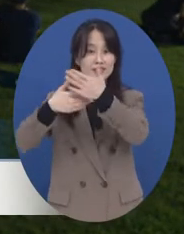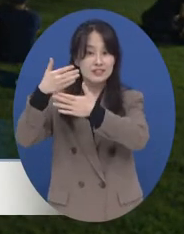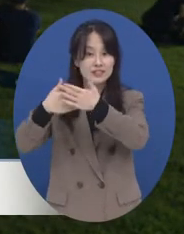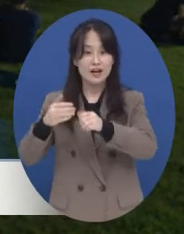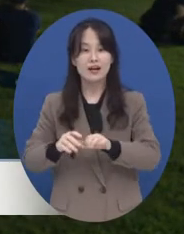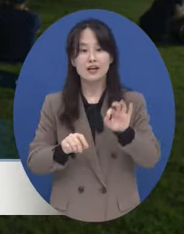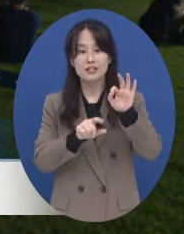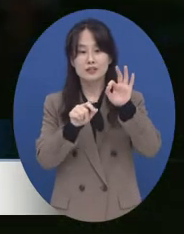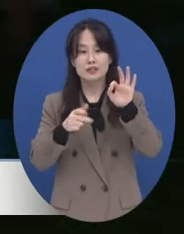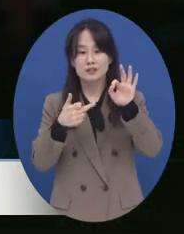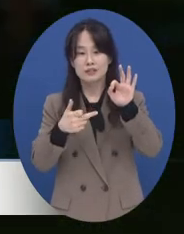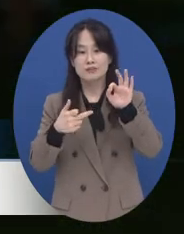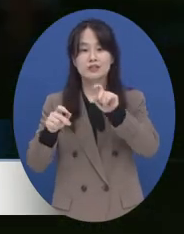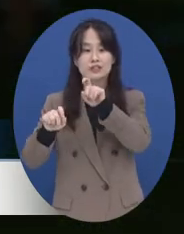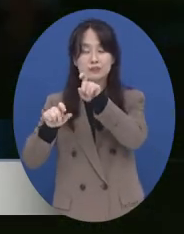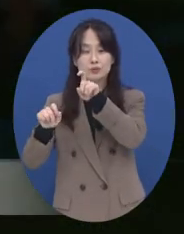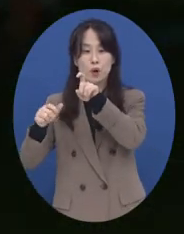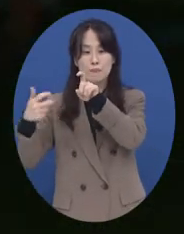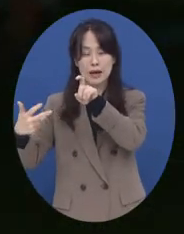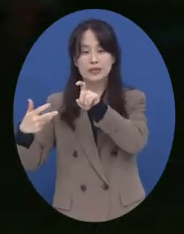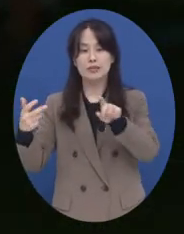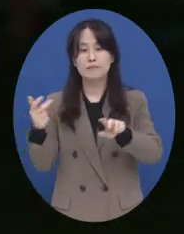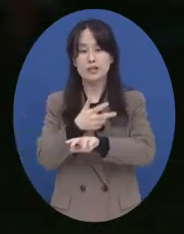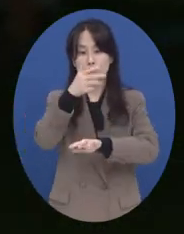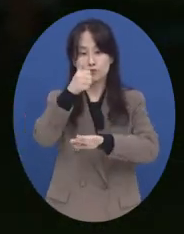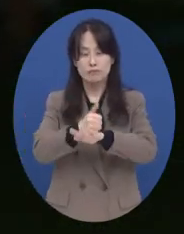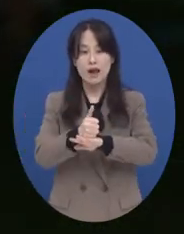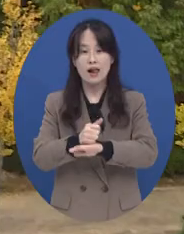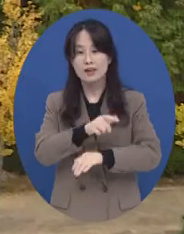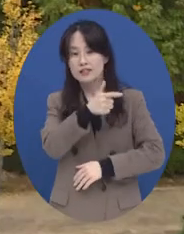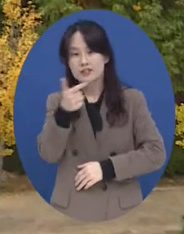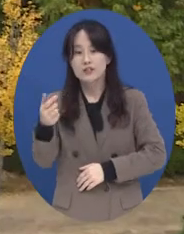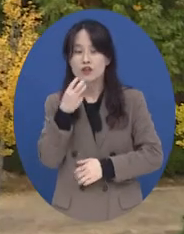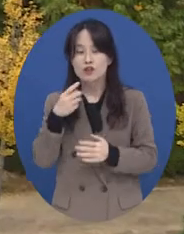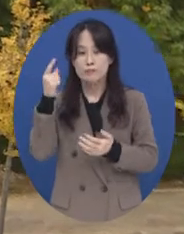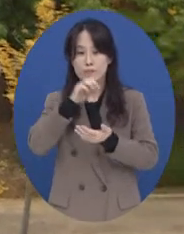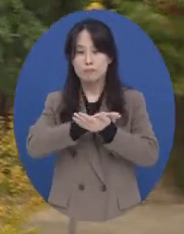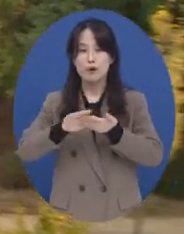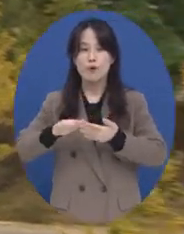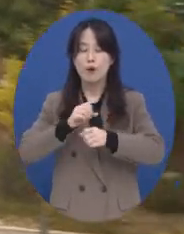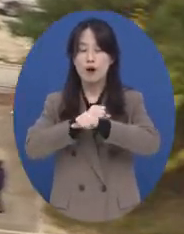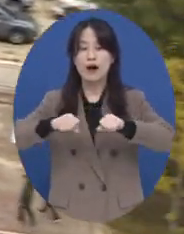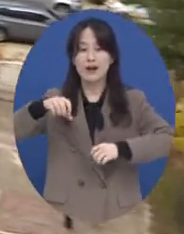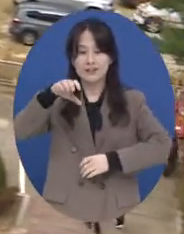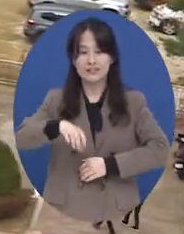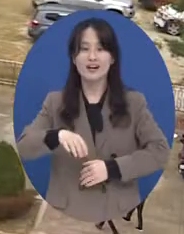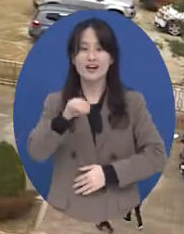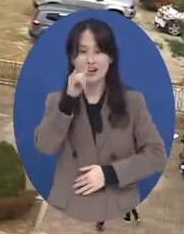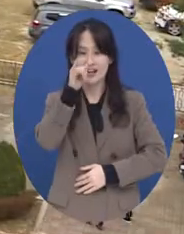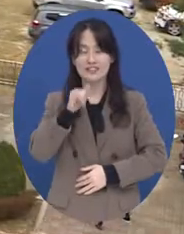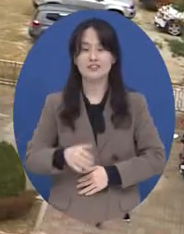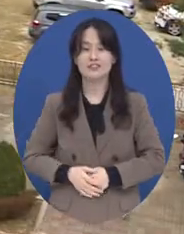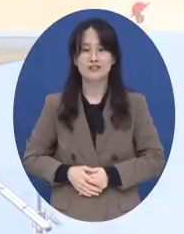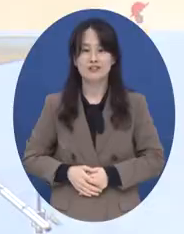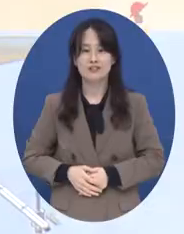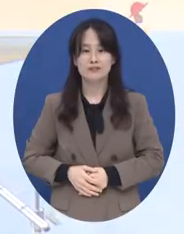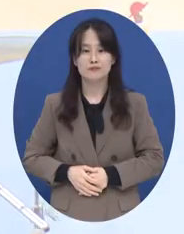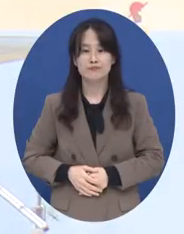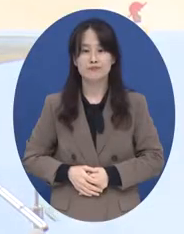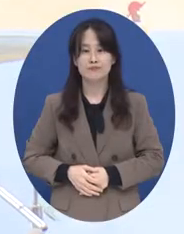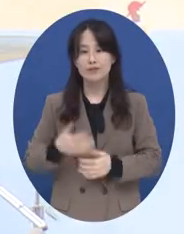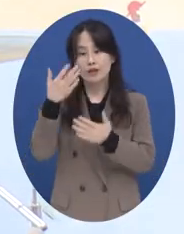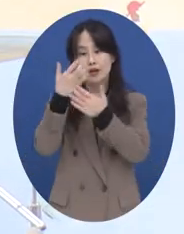오는 11월 8일까지 매 주말 저녁 연기에 평화광장 잔디 운동장에서 즐길 수 있습니다